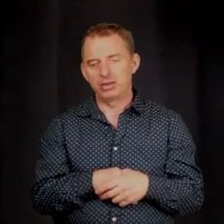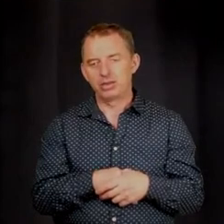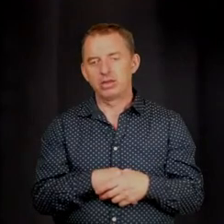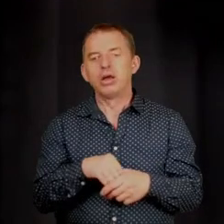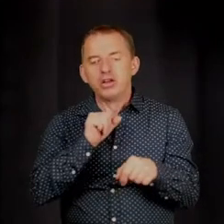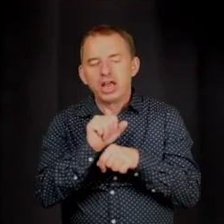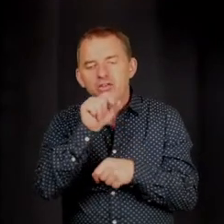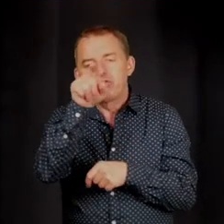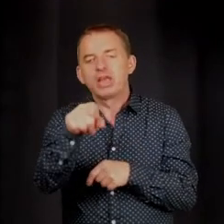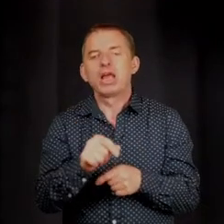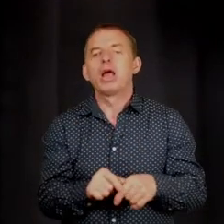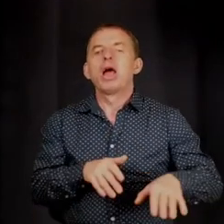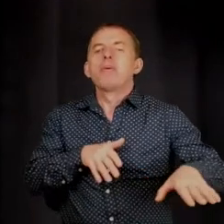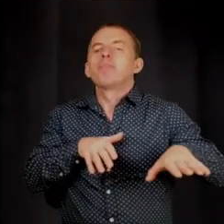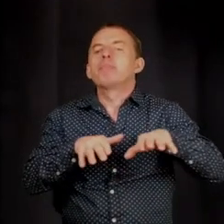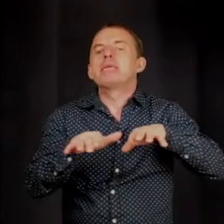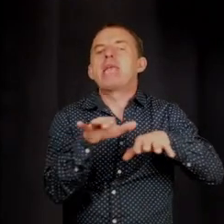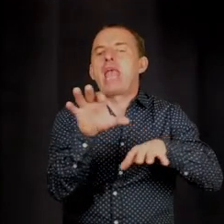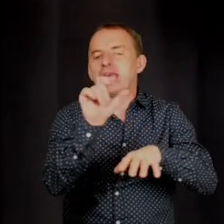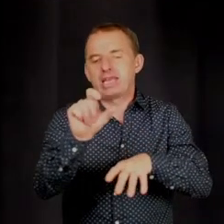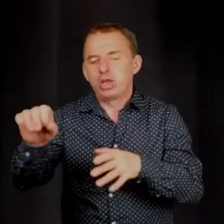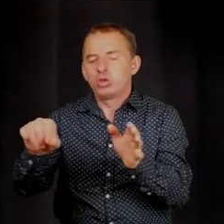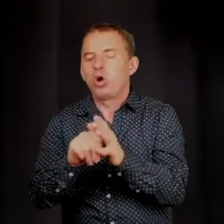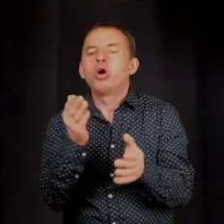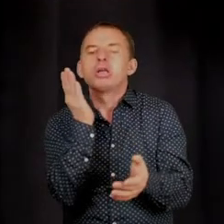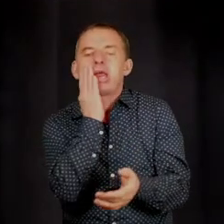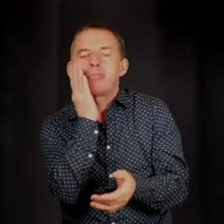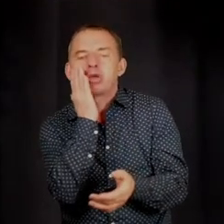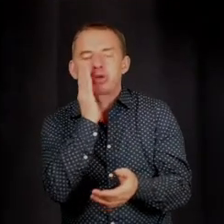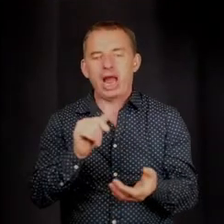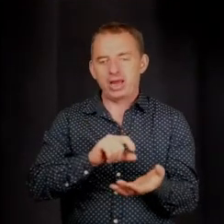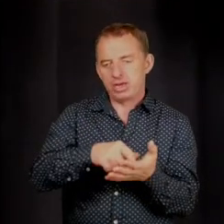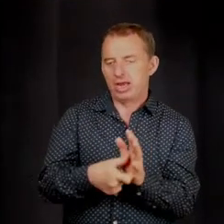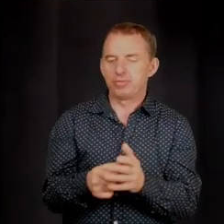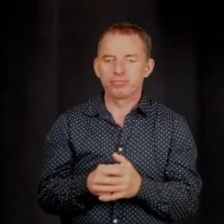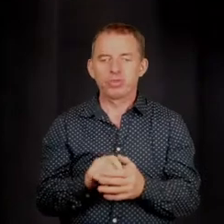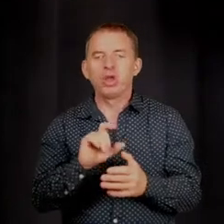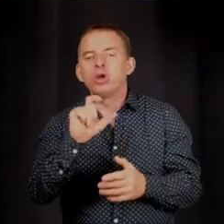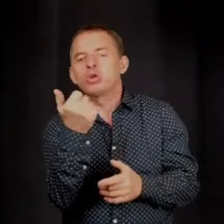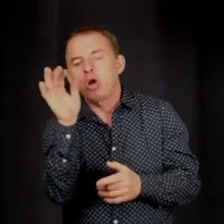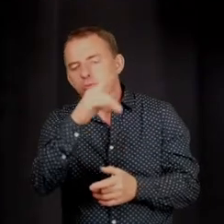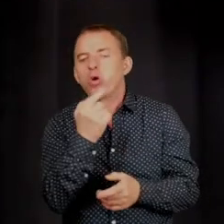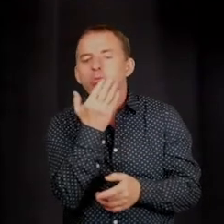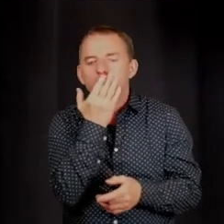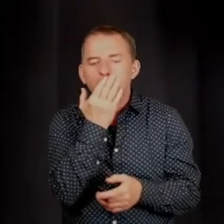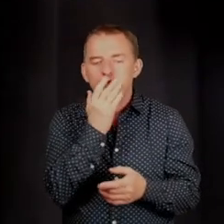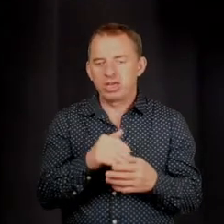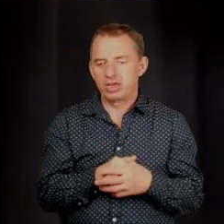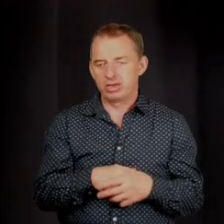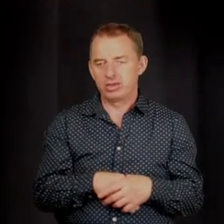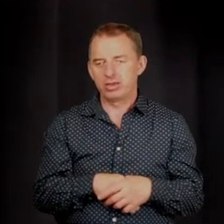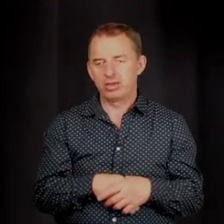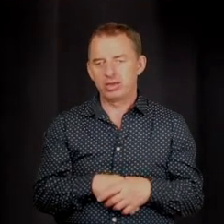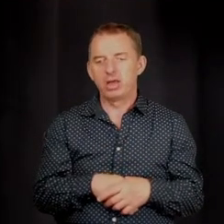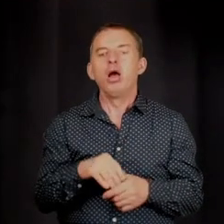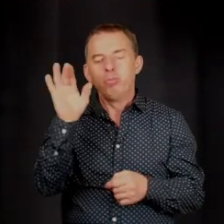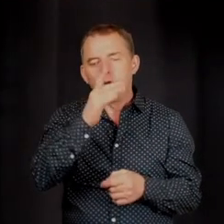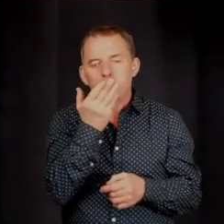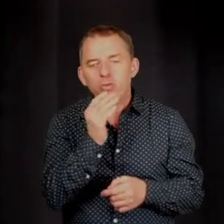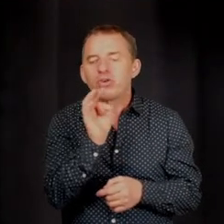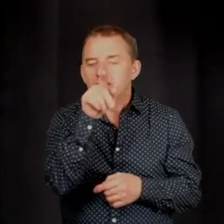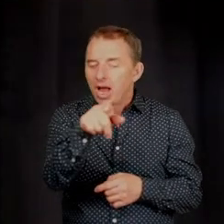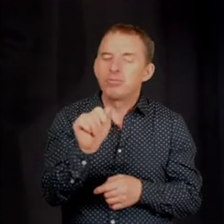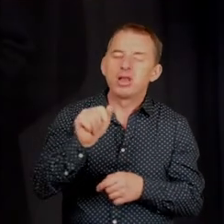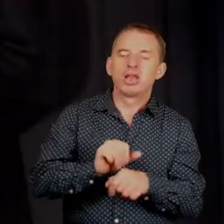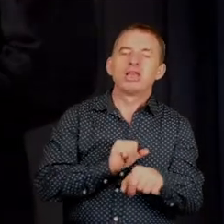tam wiele miejsc do zamieszkania. What is God saying? Co Bóg mówi? He's saying there's room for you. I Bóg mówi, tam